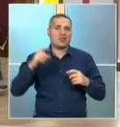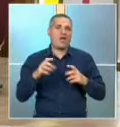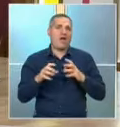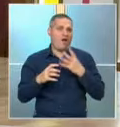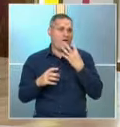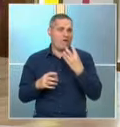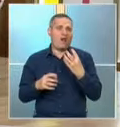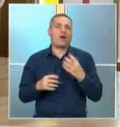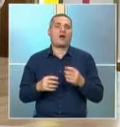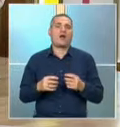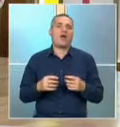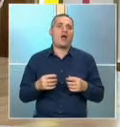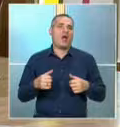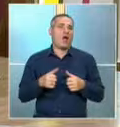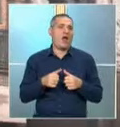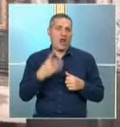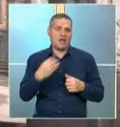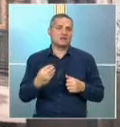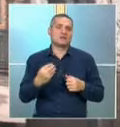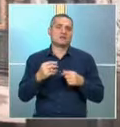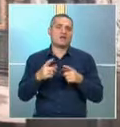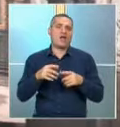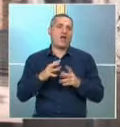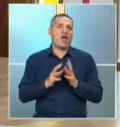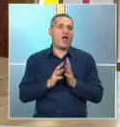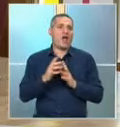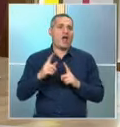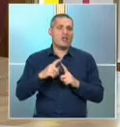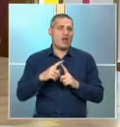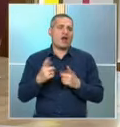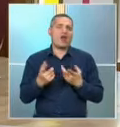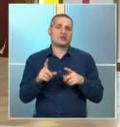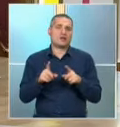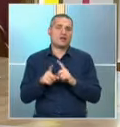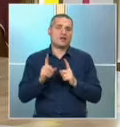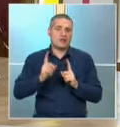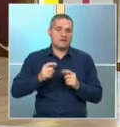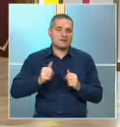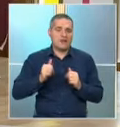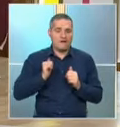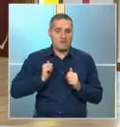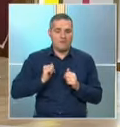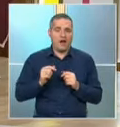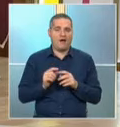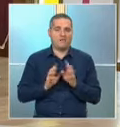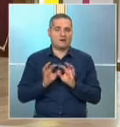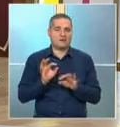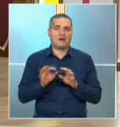вълкът и лисицата. Лов. И таралежа. Таралежът може, но просто трябва да се внимава с него.